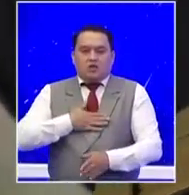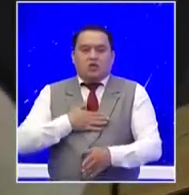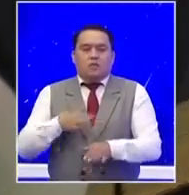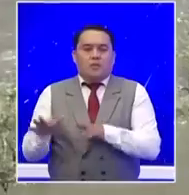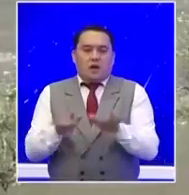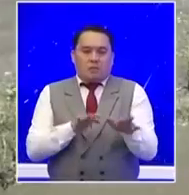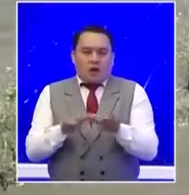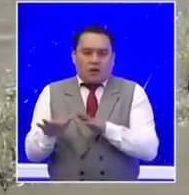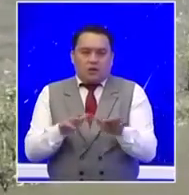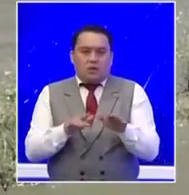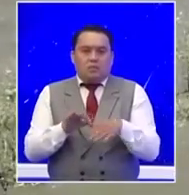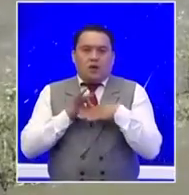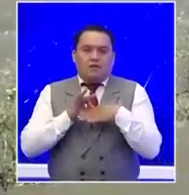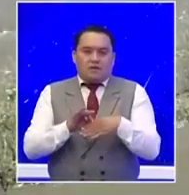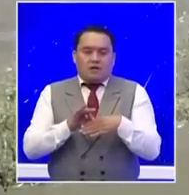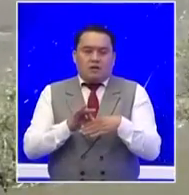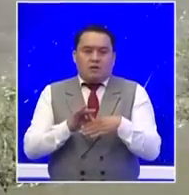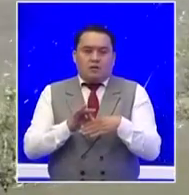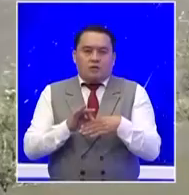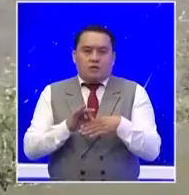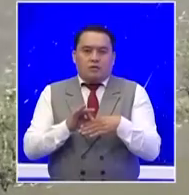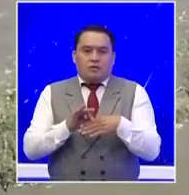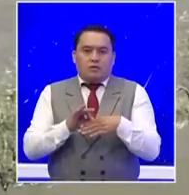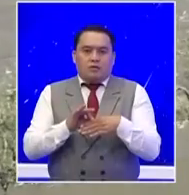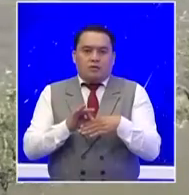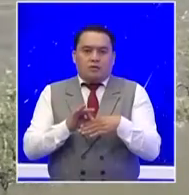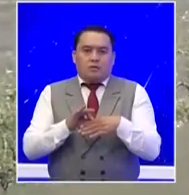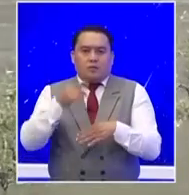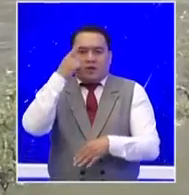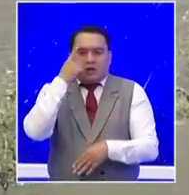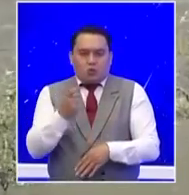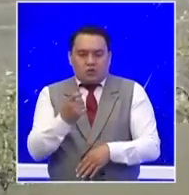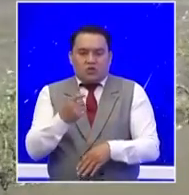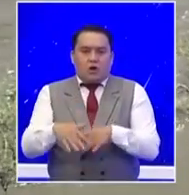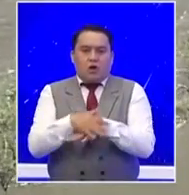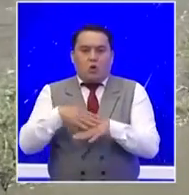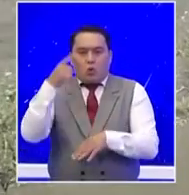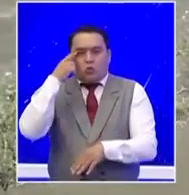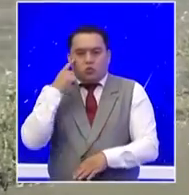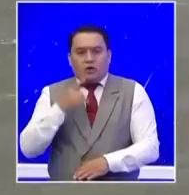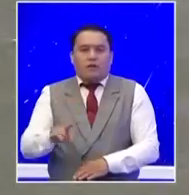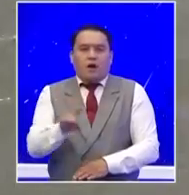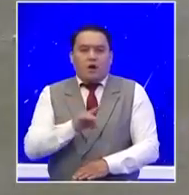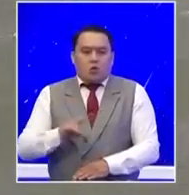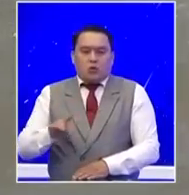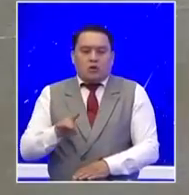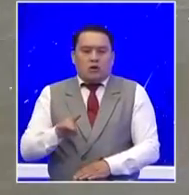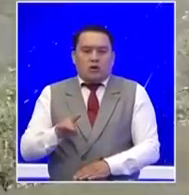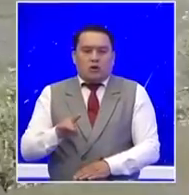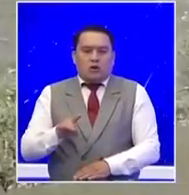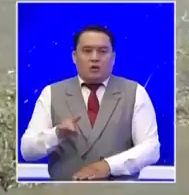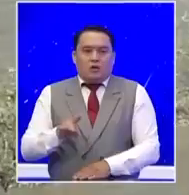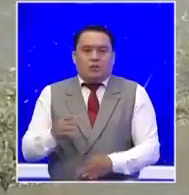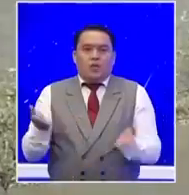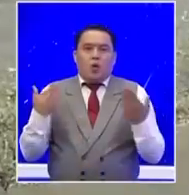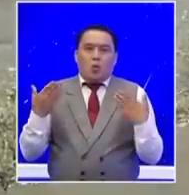мероприятий, проводимых рейдовых мероприятий, предупреждение жителей Коксусского района при